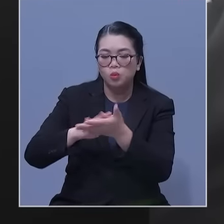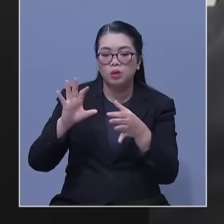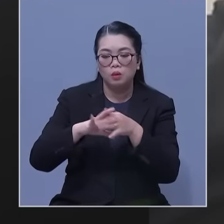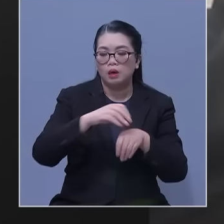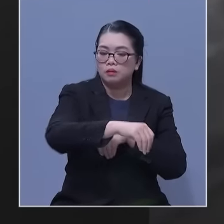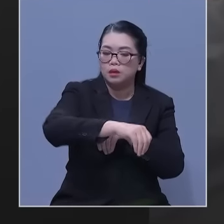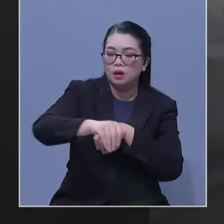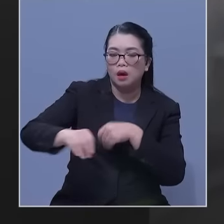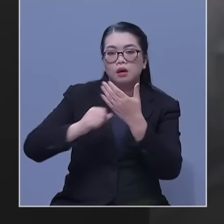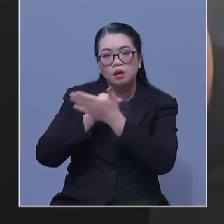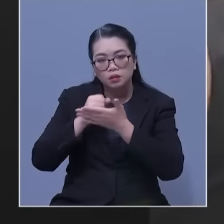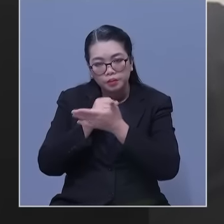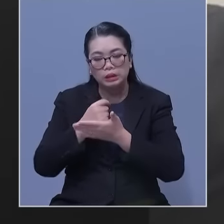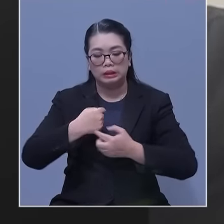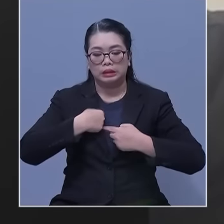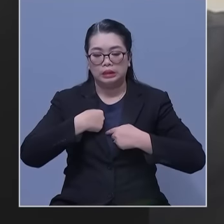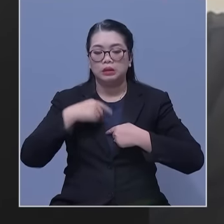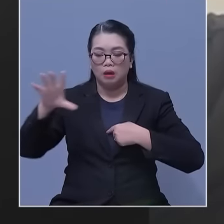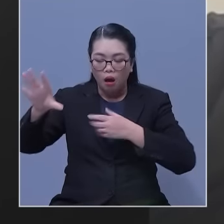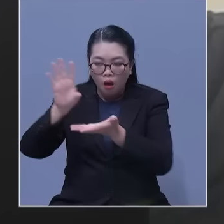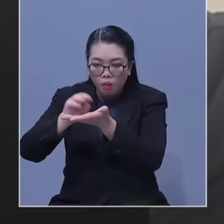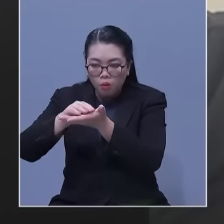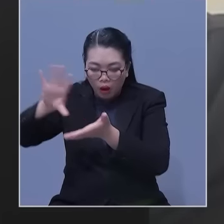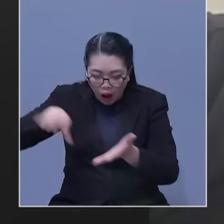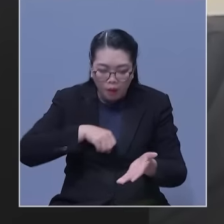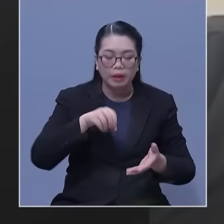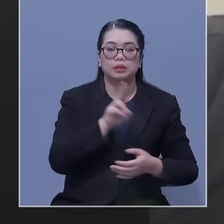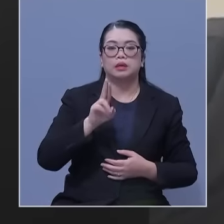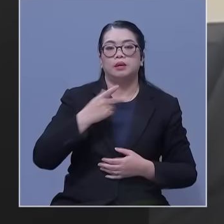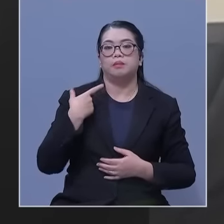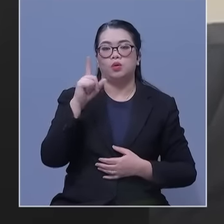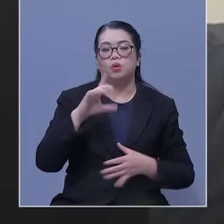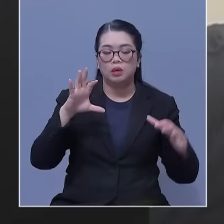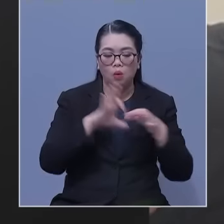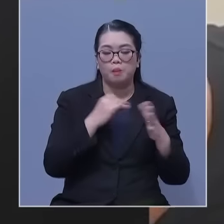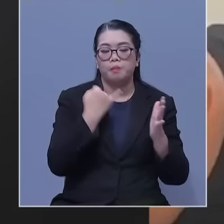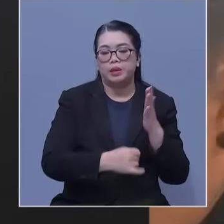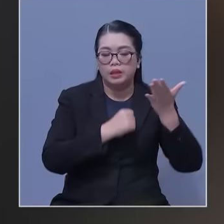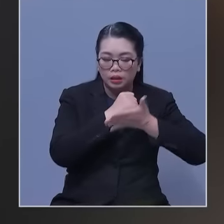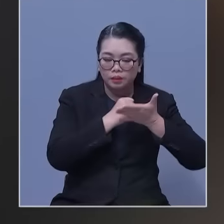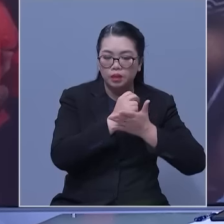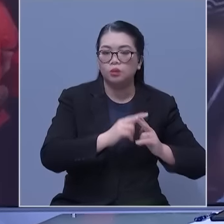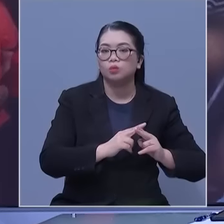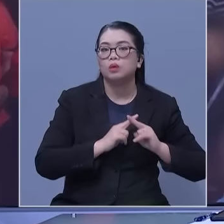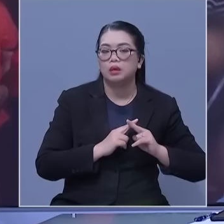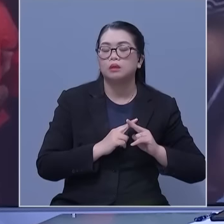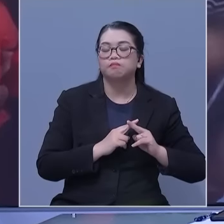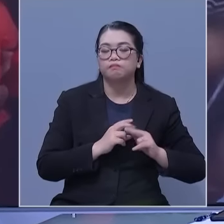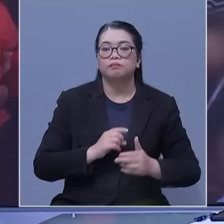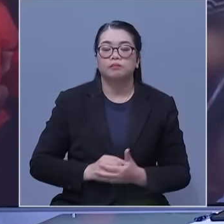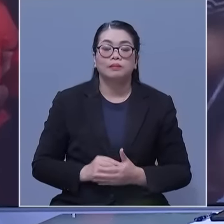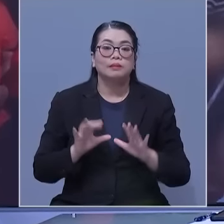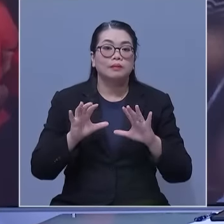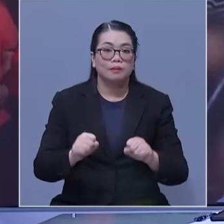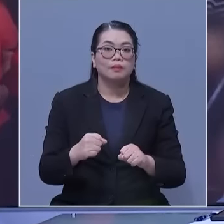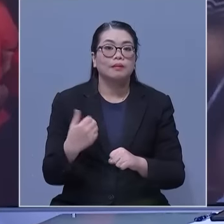เครือข่ายยาเสพติดที่ตัวเองต้องมาขยายผลดำเนินคดีต่อนั่นเองอ่ะนะครับซึ่งการจับ